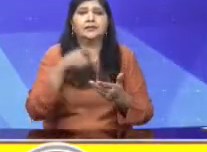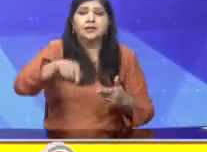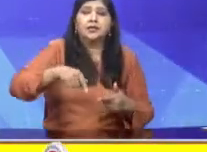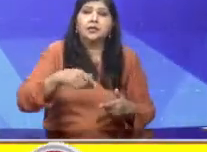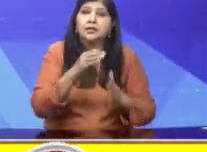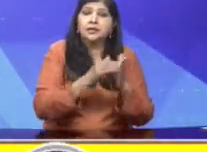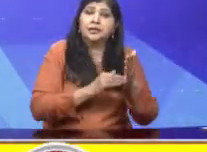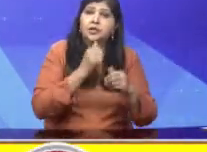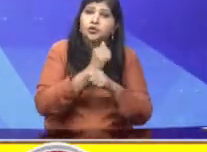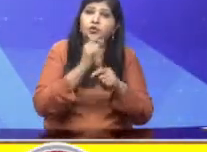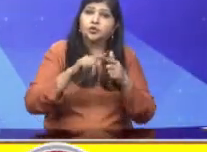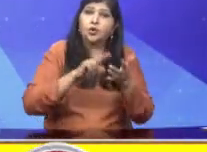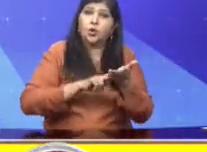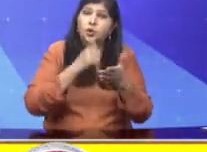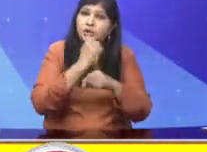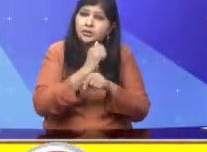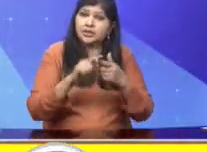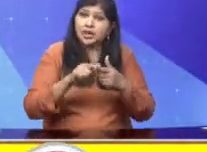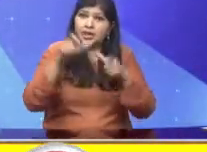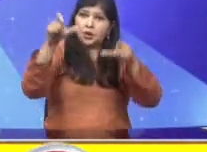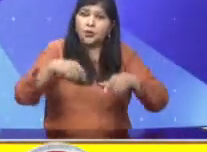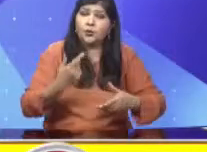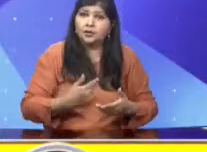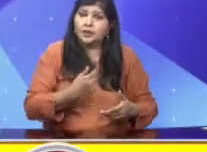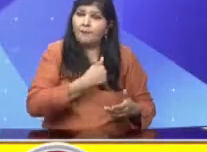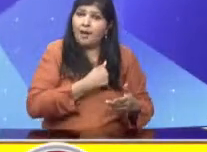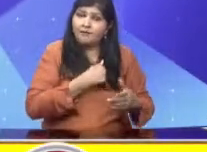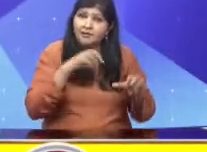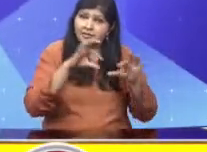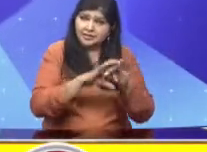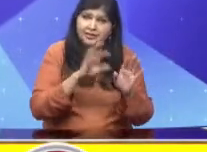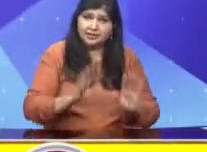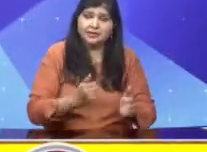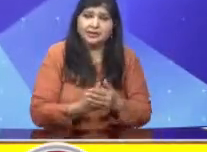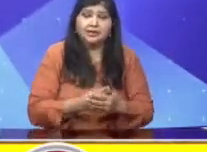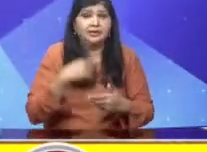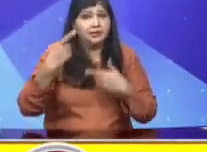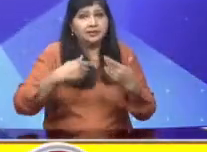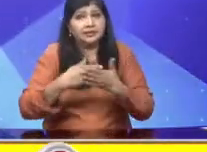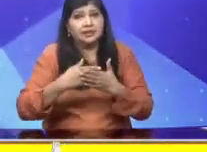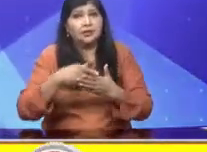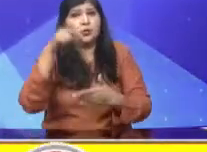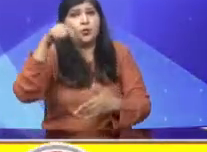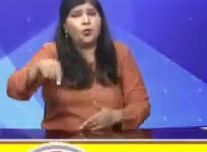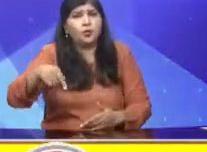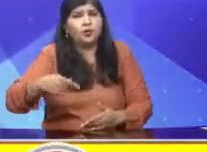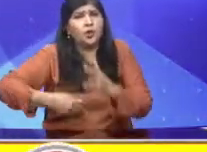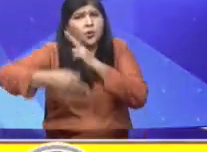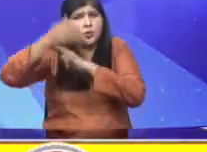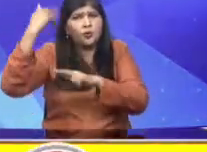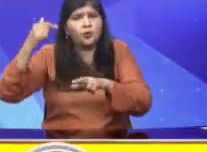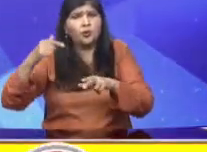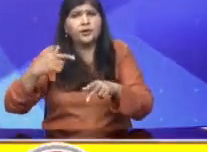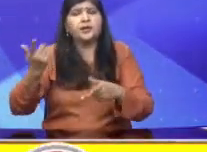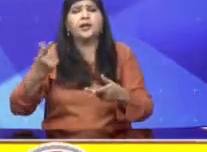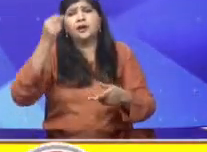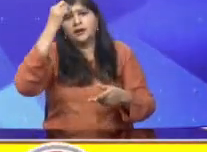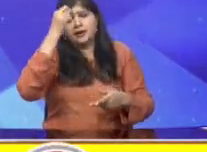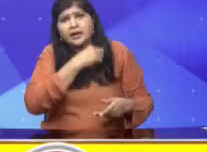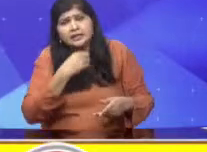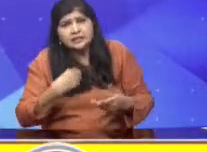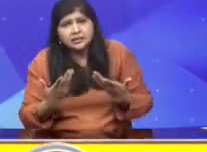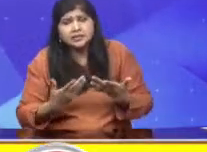जॉर्जिया के लोगों के लिए बहुती भावनात्मक है। इसलिए उनके हिस्टोरिकल, रिलिजियस और